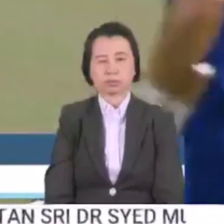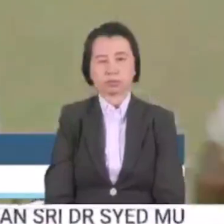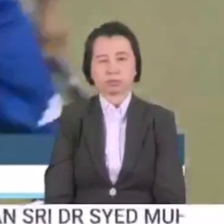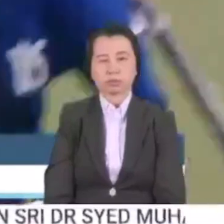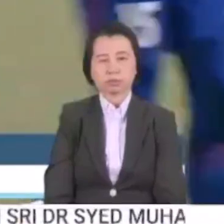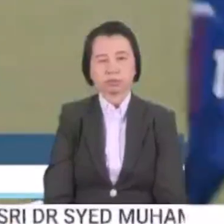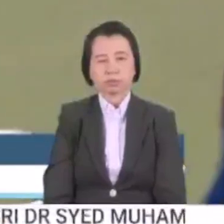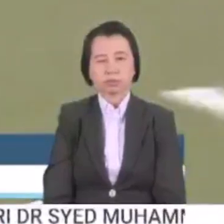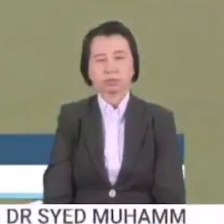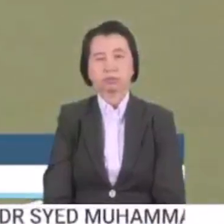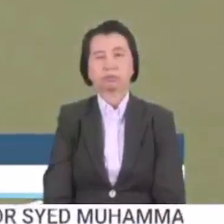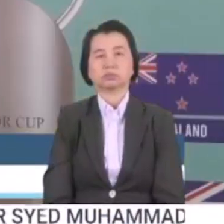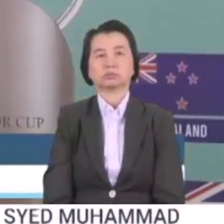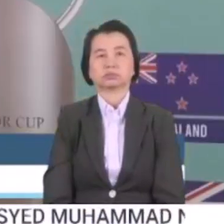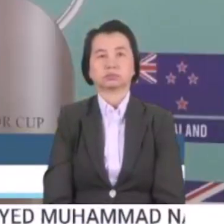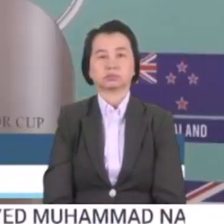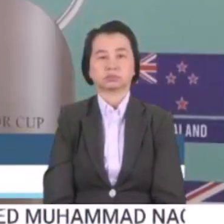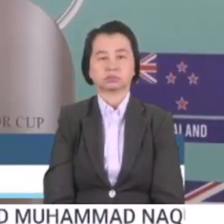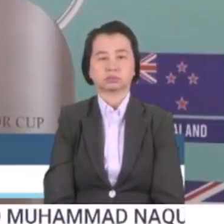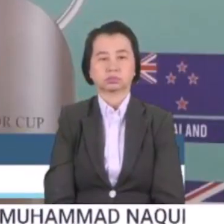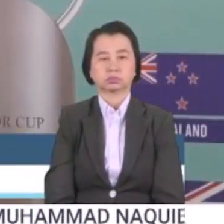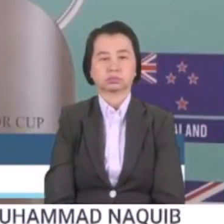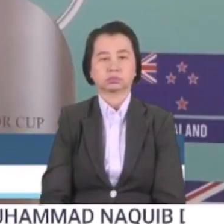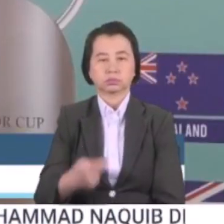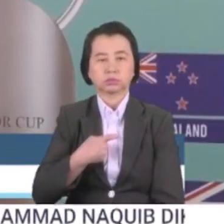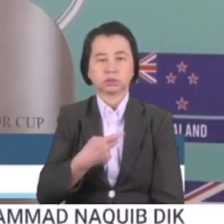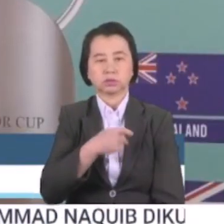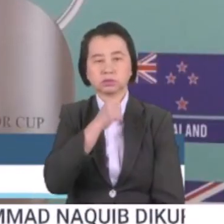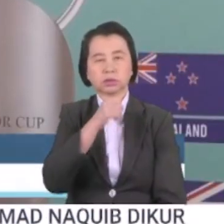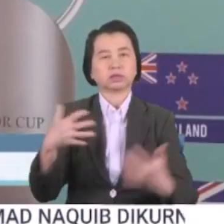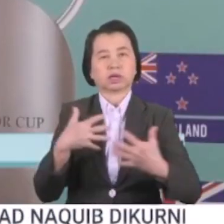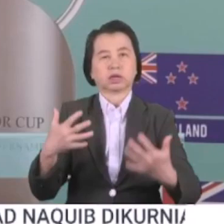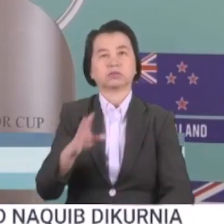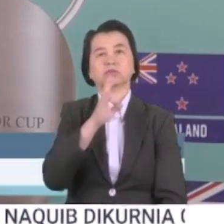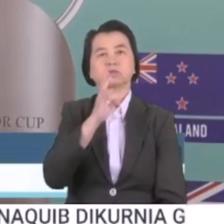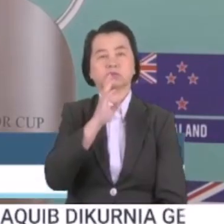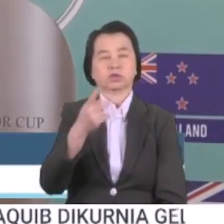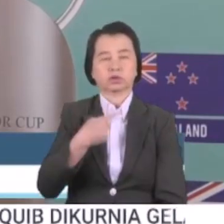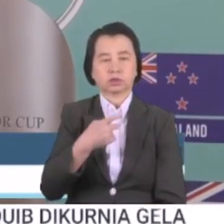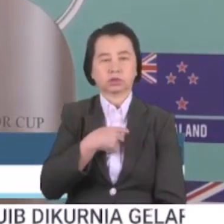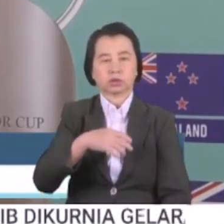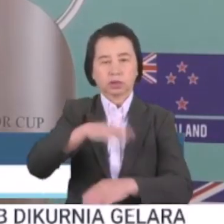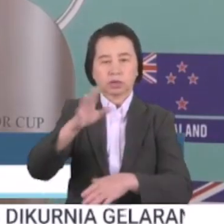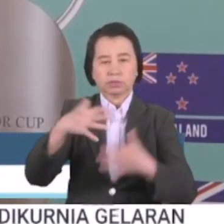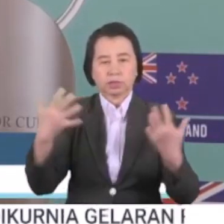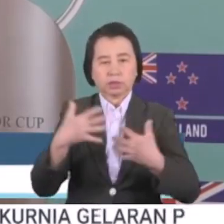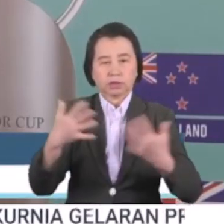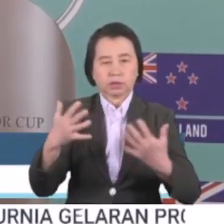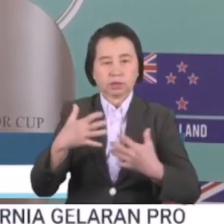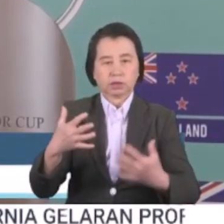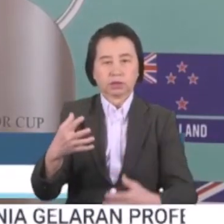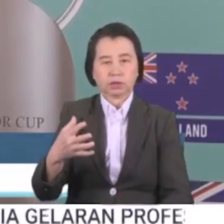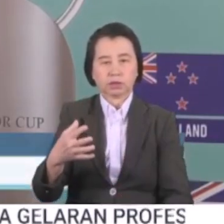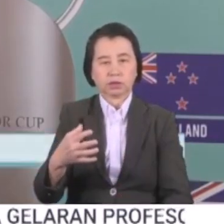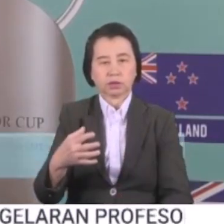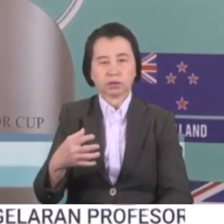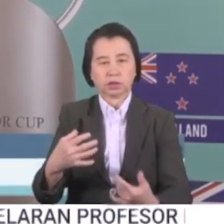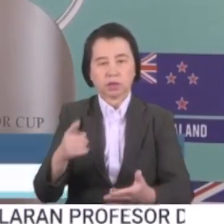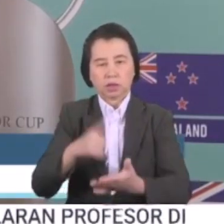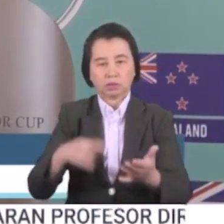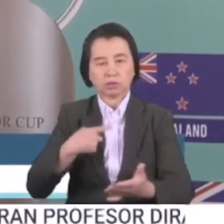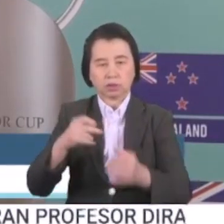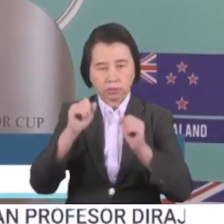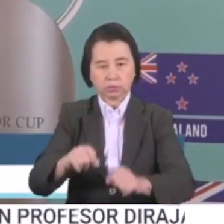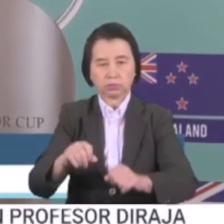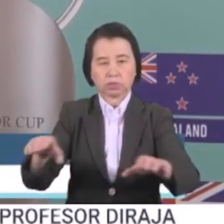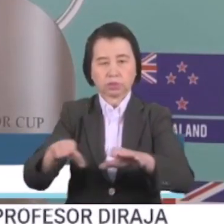Untuk menjaringkan gol yang kedua, kita tak takut dalam apa-apa. Kita lebih takut pada diri sendiri dan peduli dengan apa yang kita